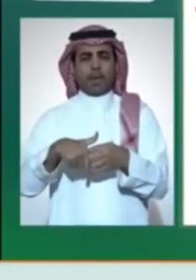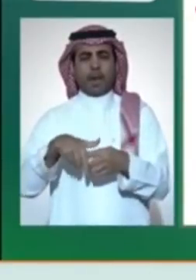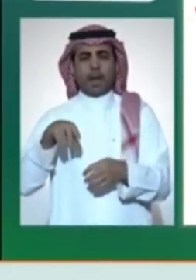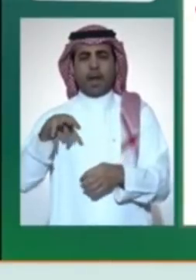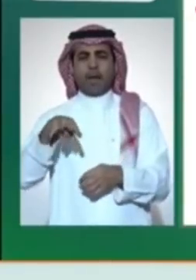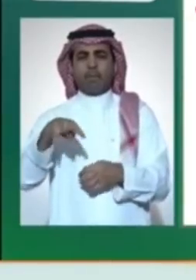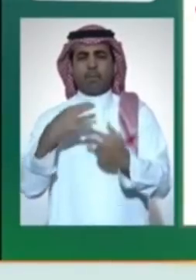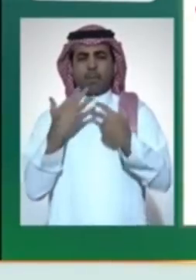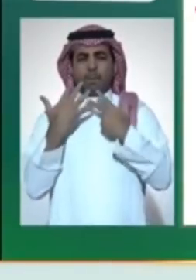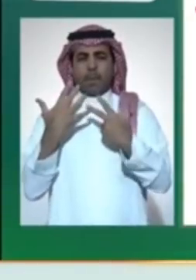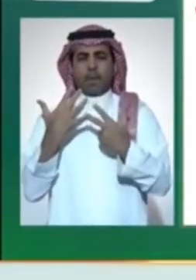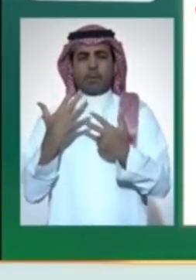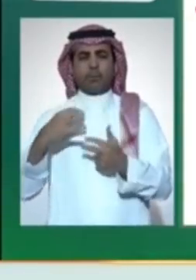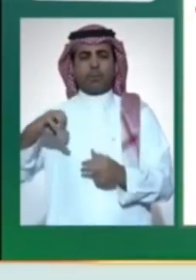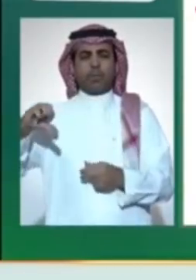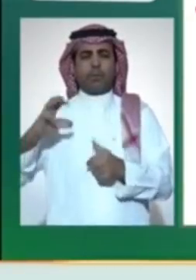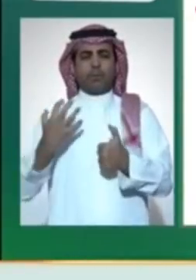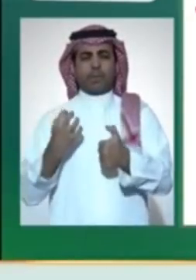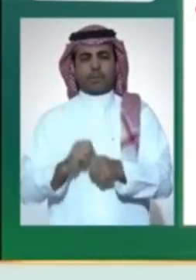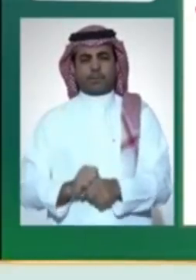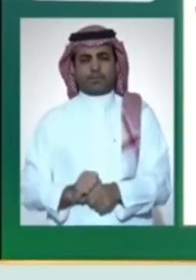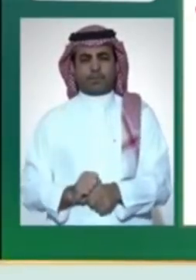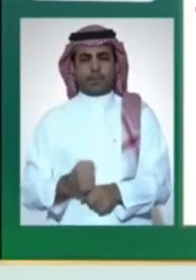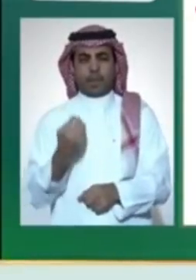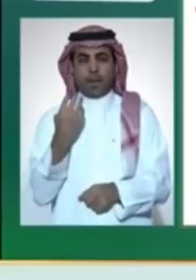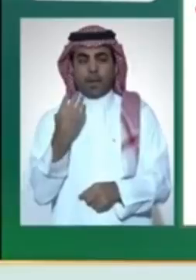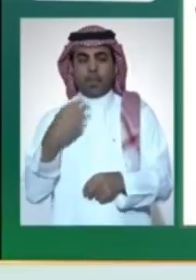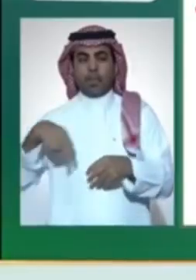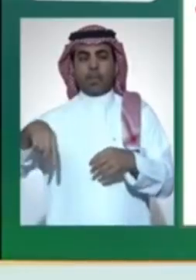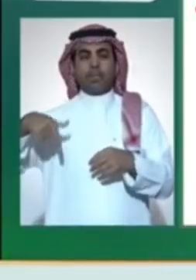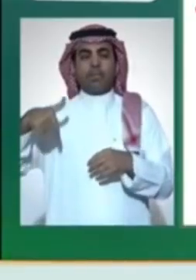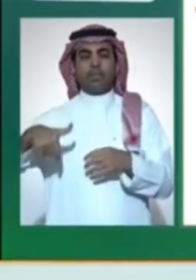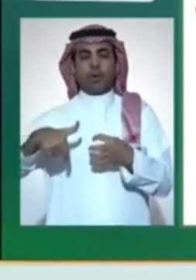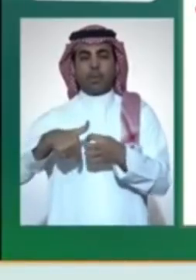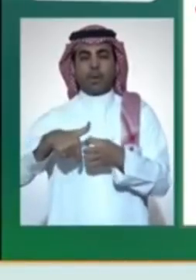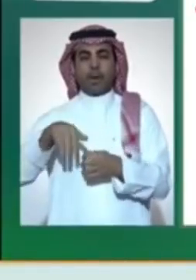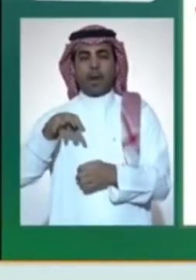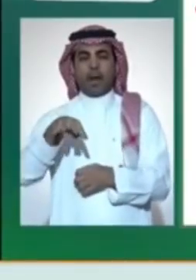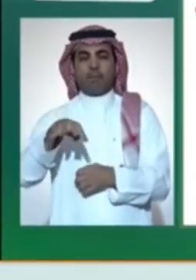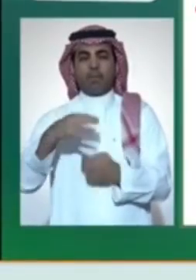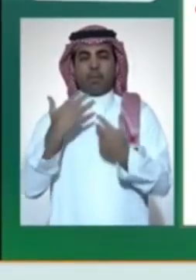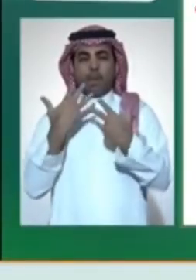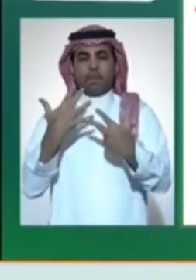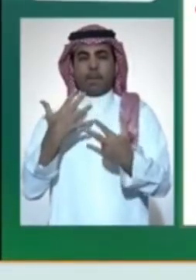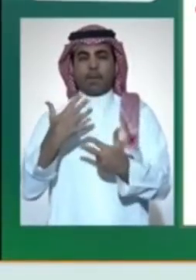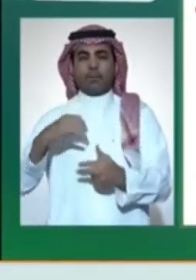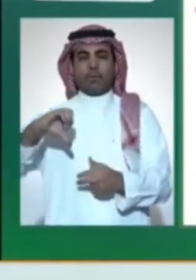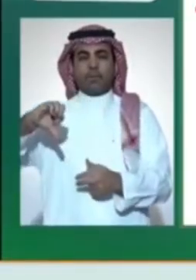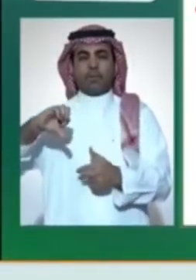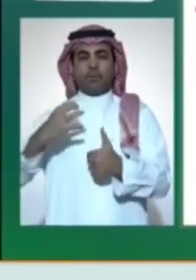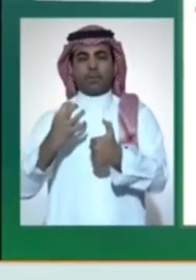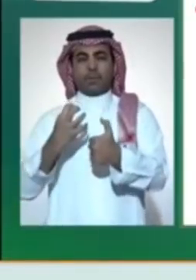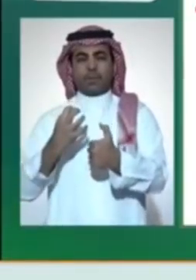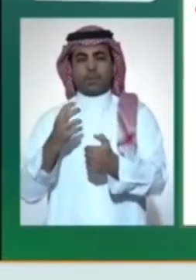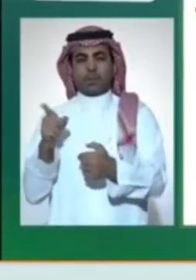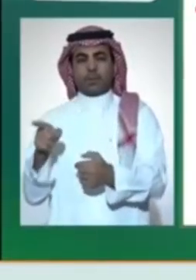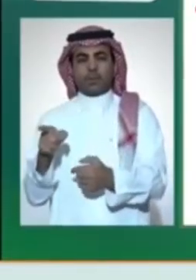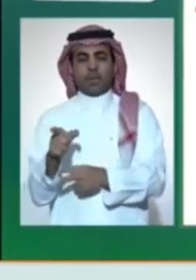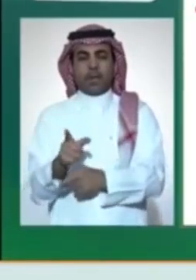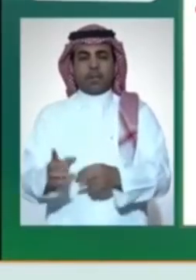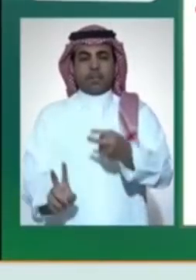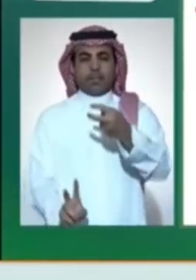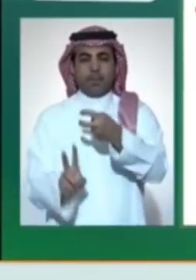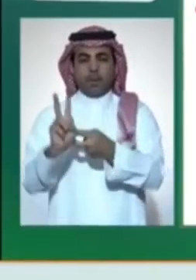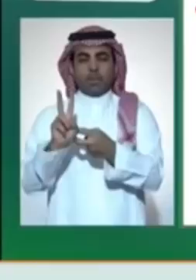46869 حالة مؤكدة للإصابة بالفيروس منذ ظهوره وحتى الحالات المؤكدة لهذا اليوم، من بينها